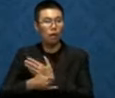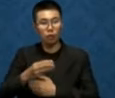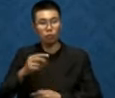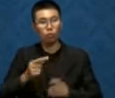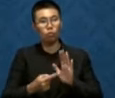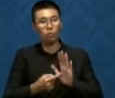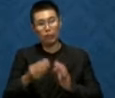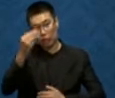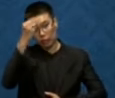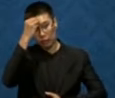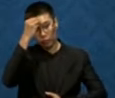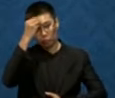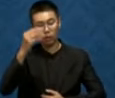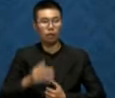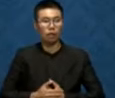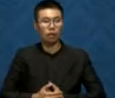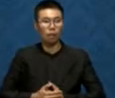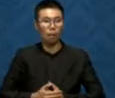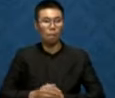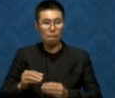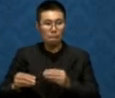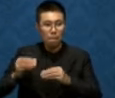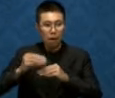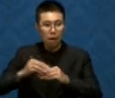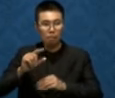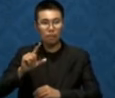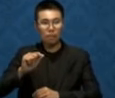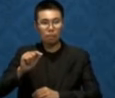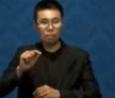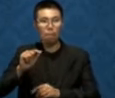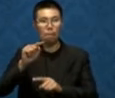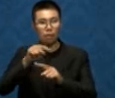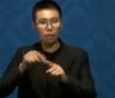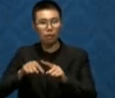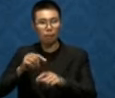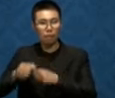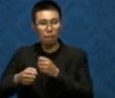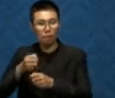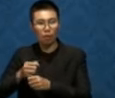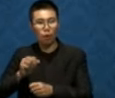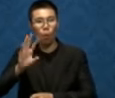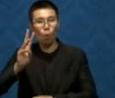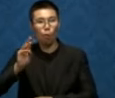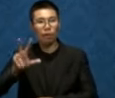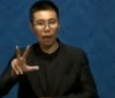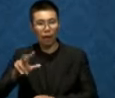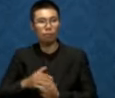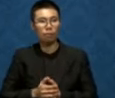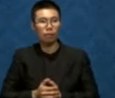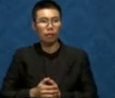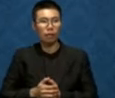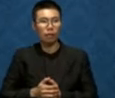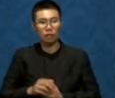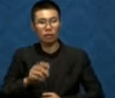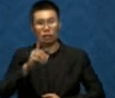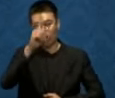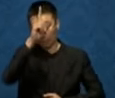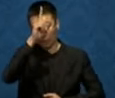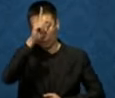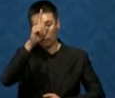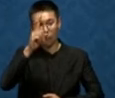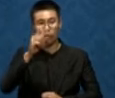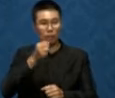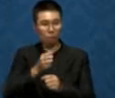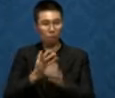นะครับตั้งเป้าหมายจะเพิ่มให้ได้ 20%ภายในปี 63นะครับเยอรมันเนี่ยครับเขาประสบความสำเร็จนะ